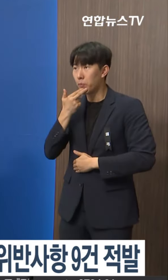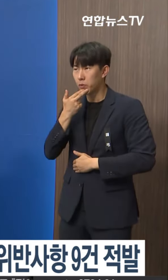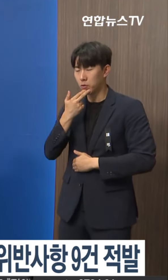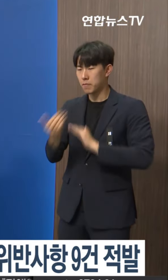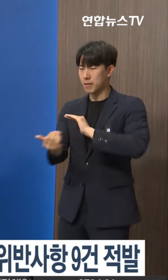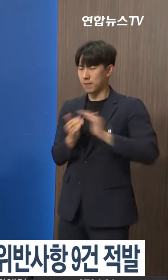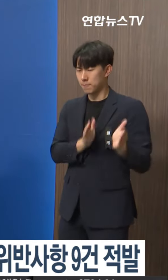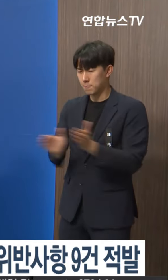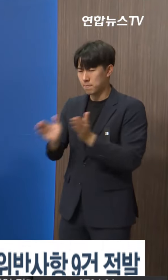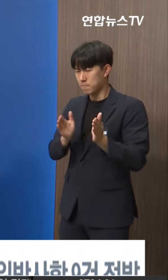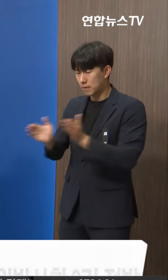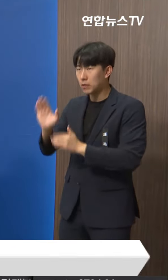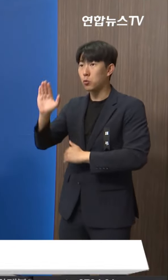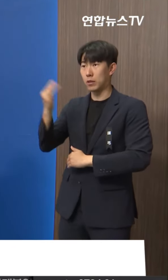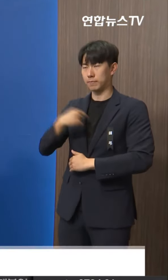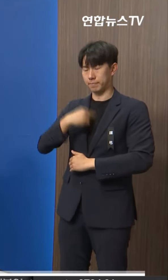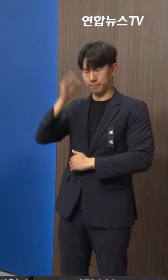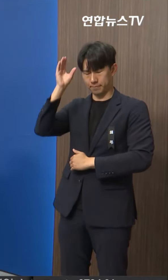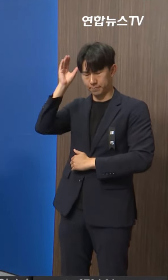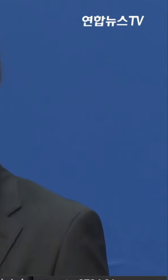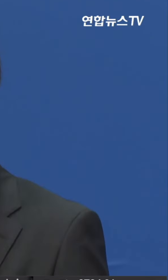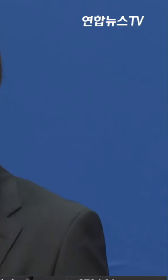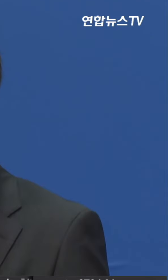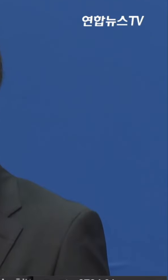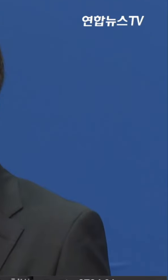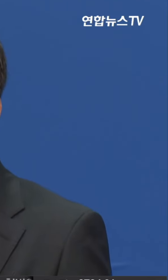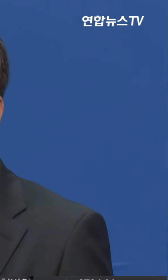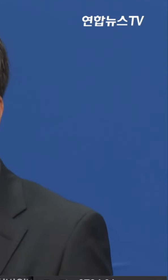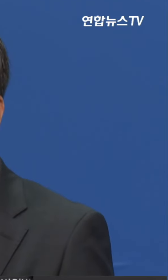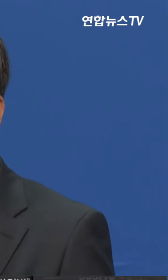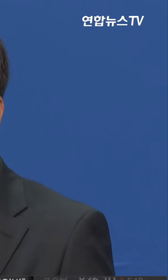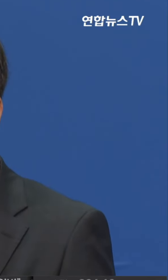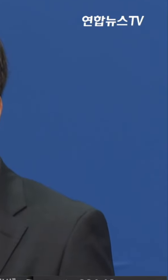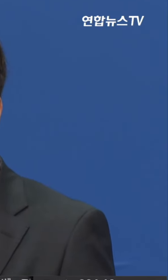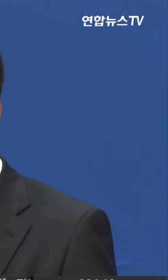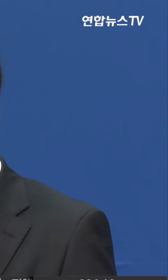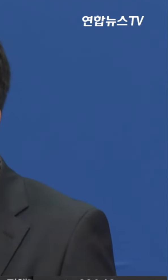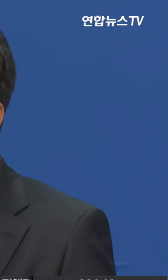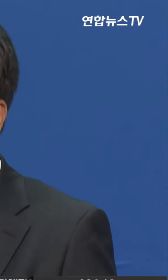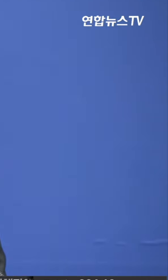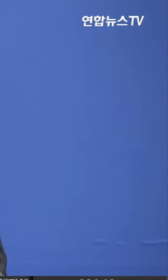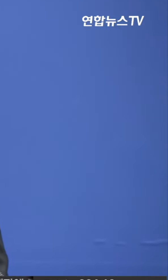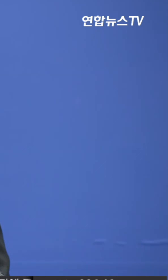소방 위험물 관리 위반 12건에 대해서는 시정 명령을 내렸습니다.